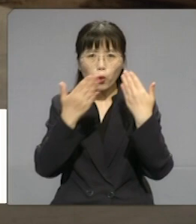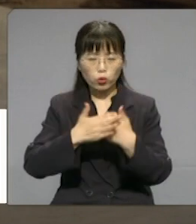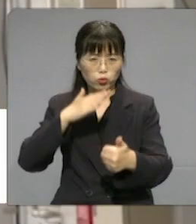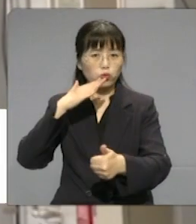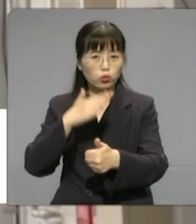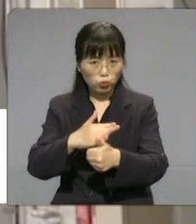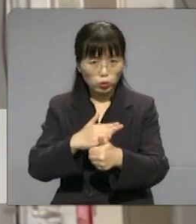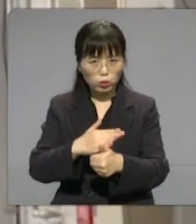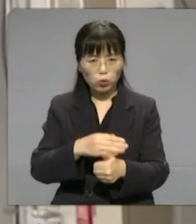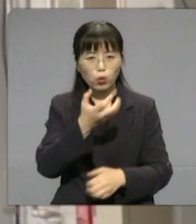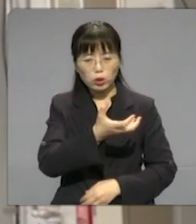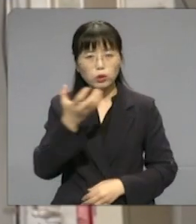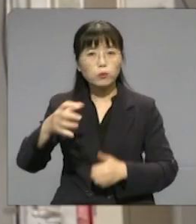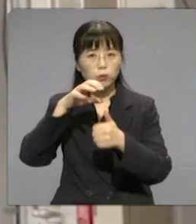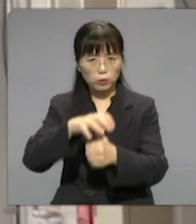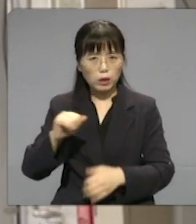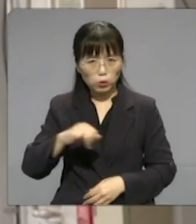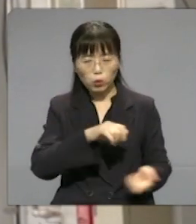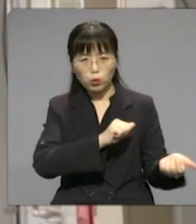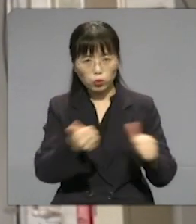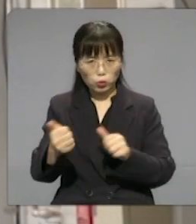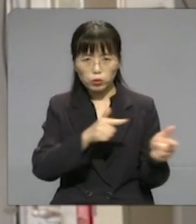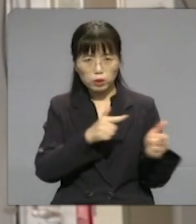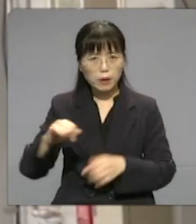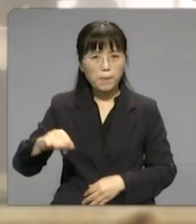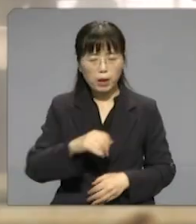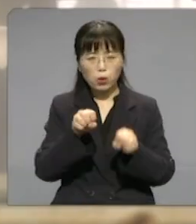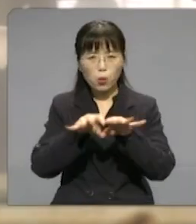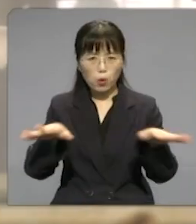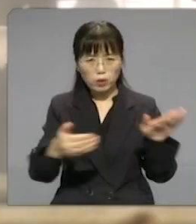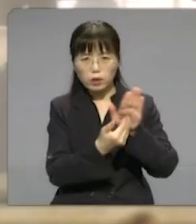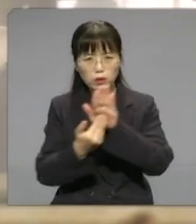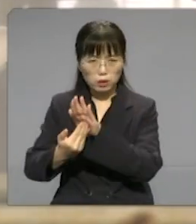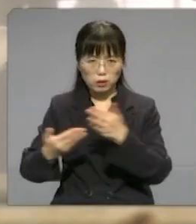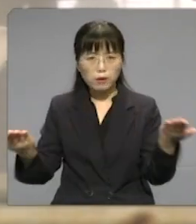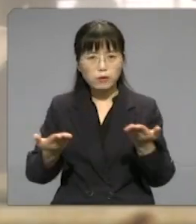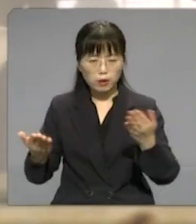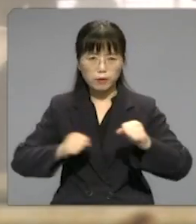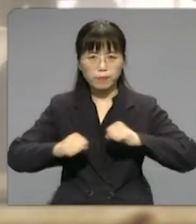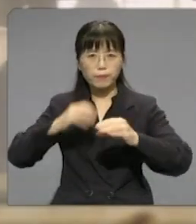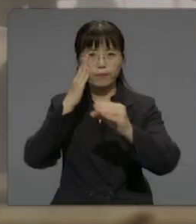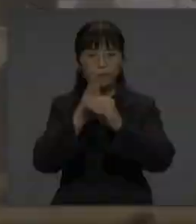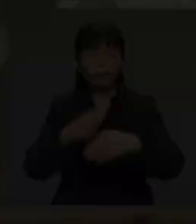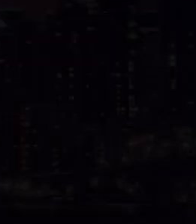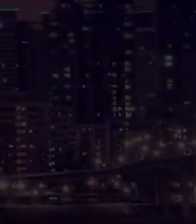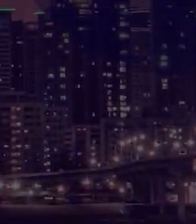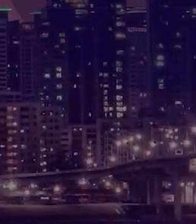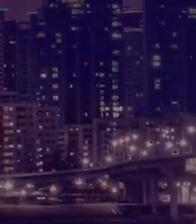살처분하고 이동 제한과 소독 등 바이러스 확산 차단 작업에 나서기로